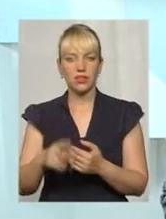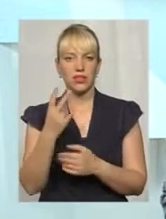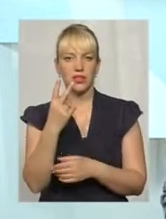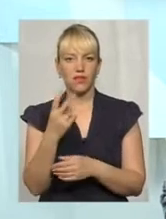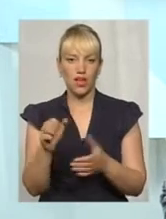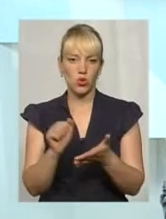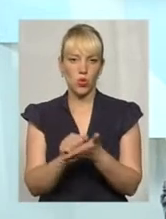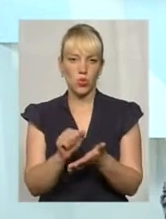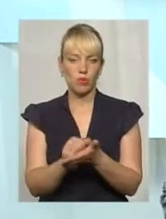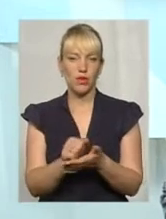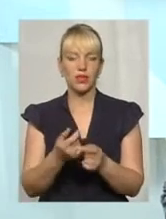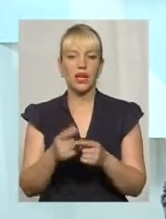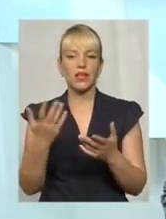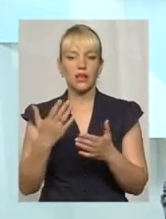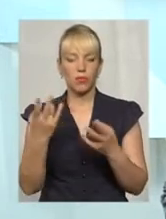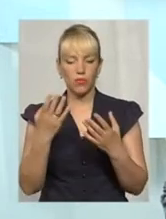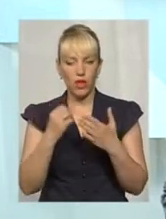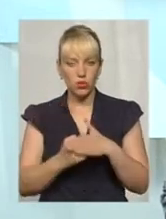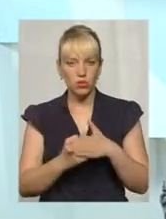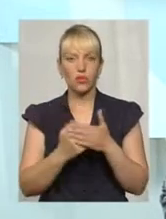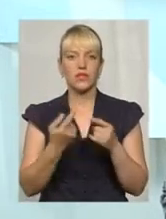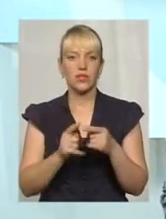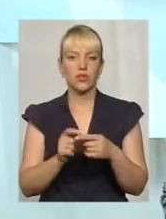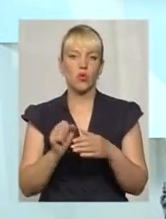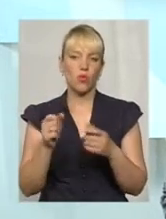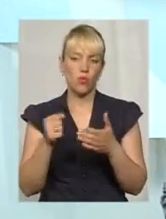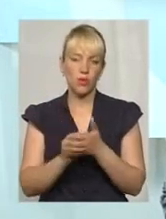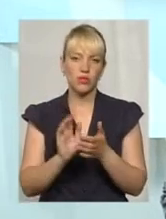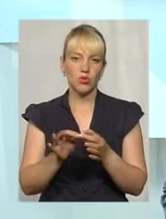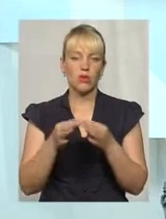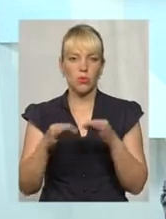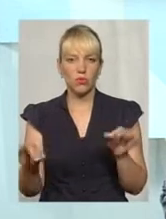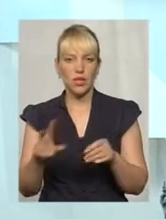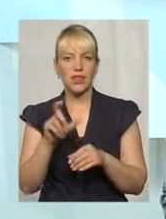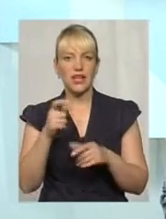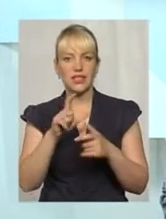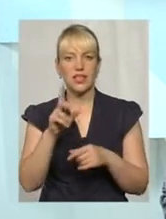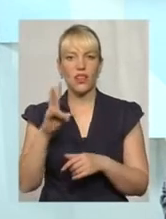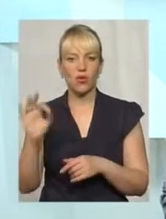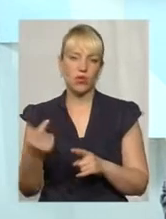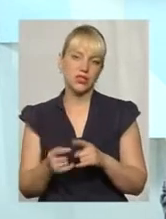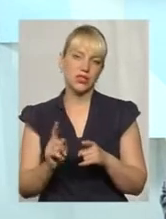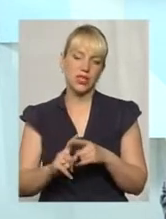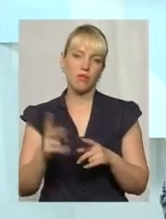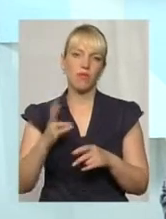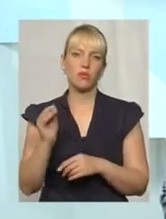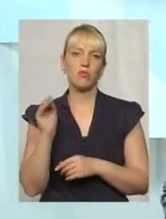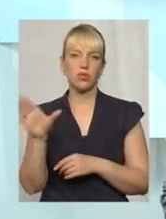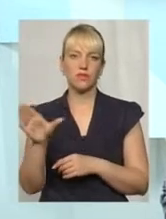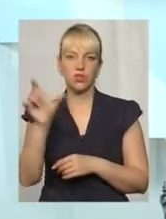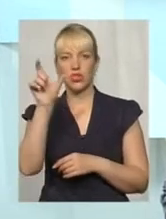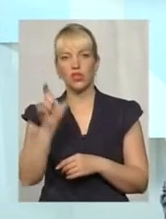на основі яких вона буде пропускатися як під час основної сесії до пункту тестування. Перш за все, це повинно бути посвідчення